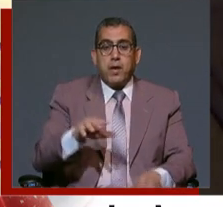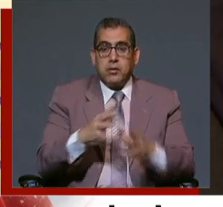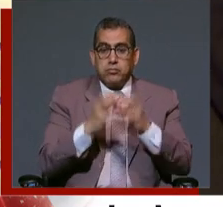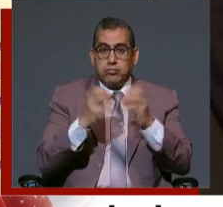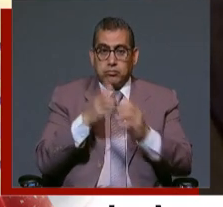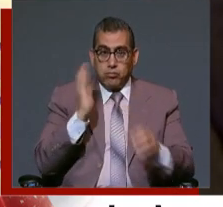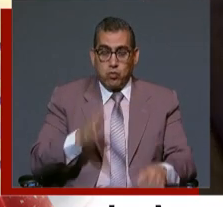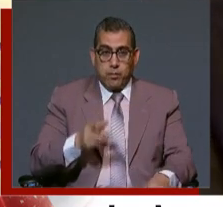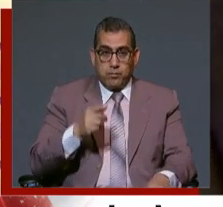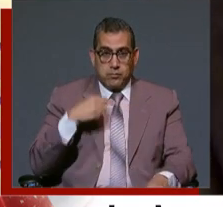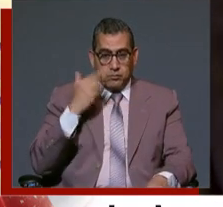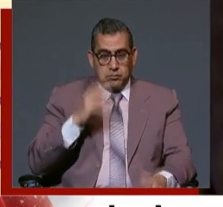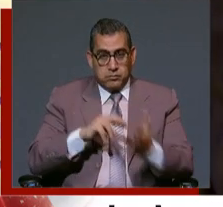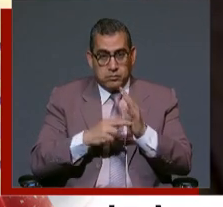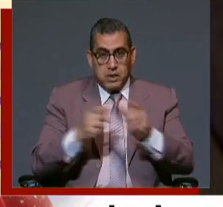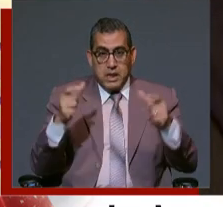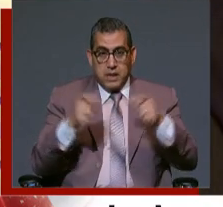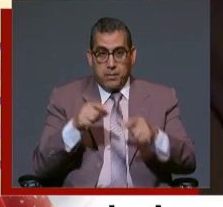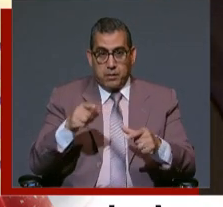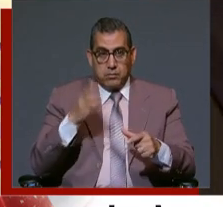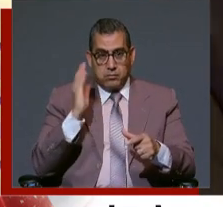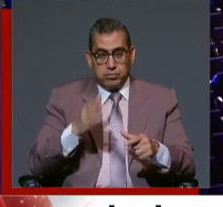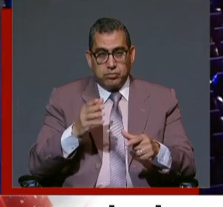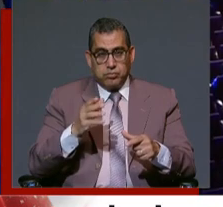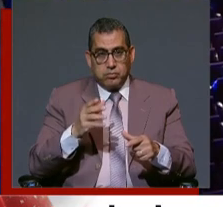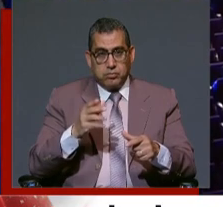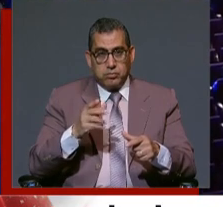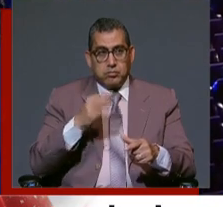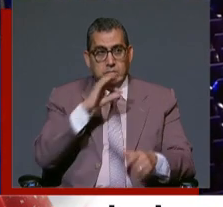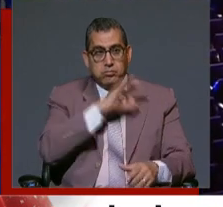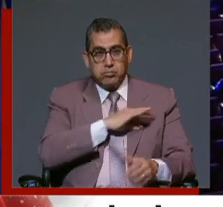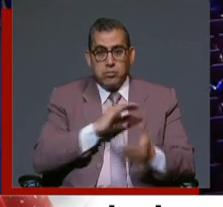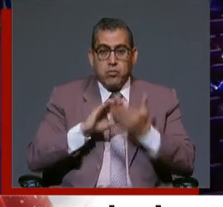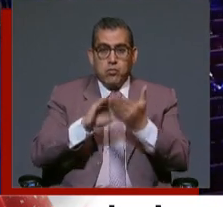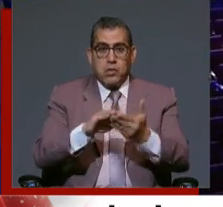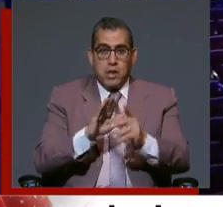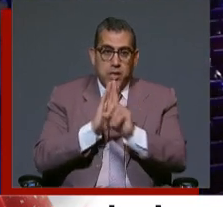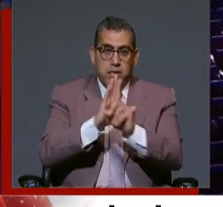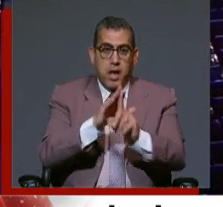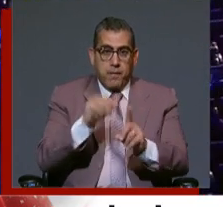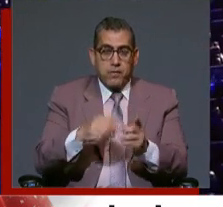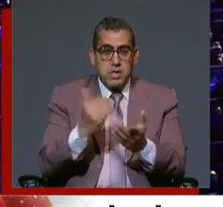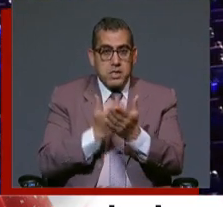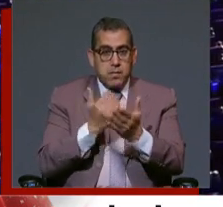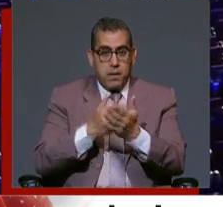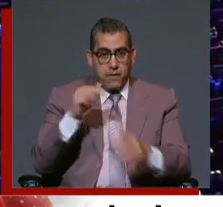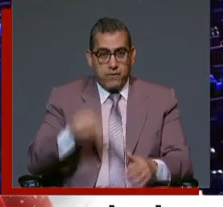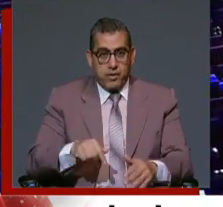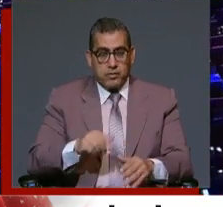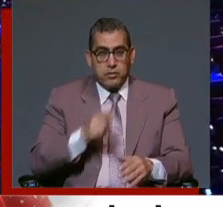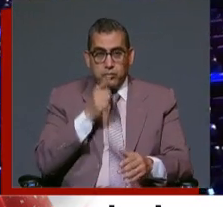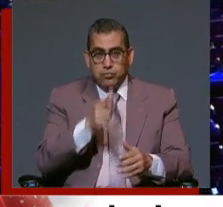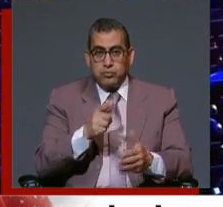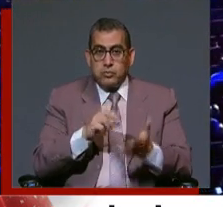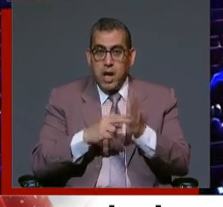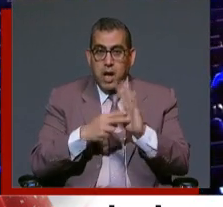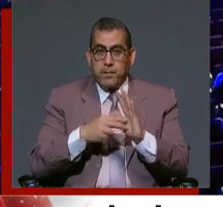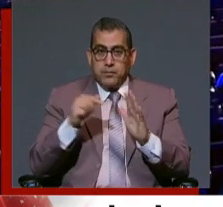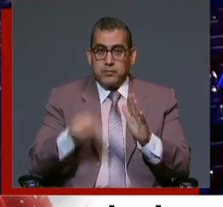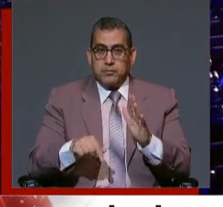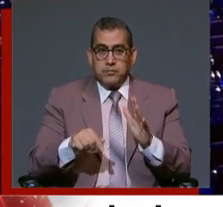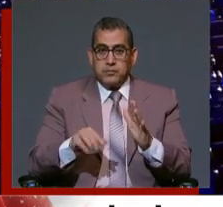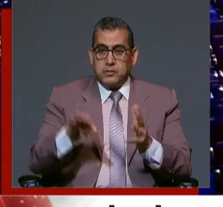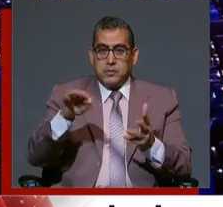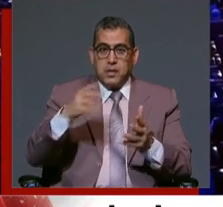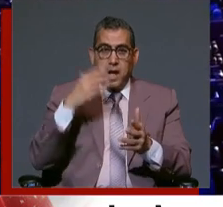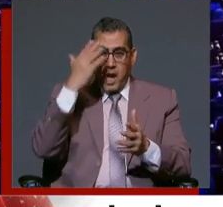يمكن من مثل هذه الاجتماعات أو من خلال ما يقدم من دعم ومن استثمارات كما كنت أتحدث للدول